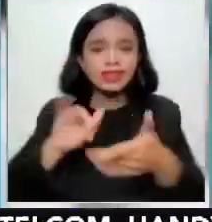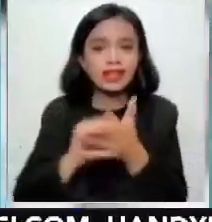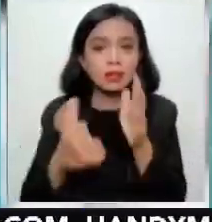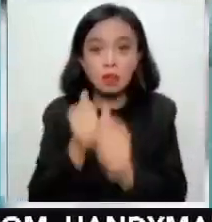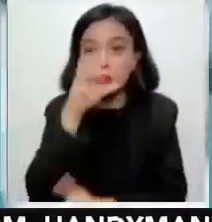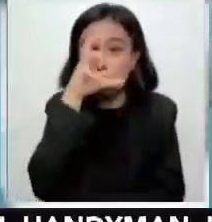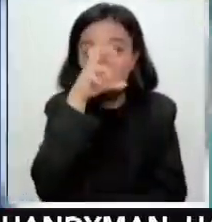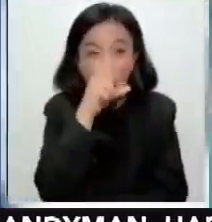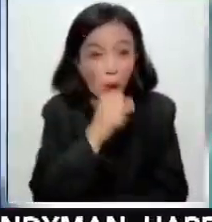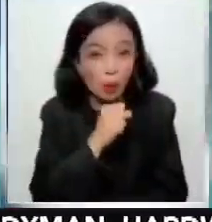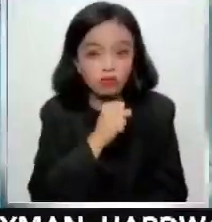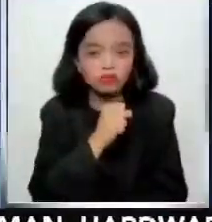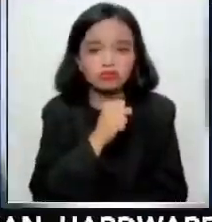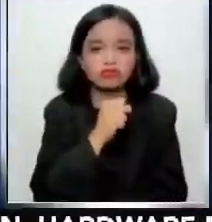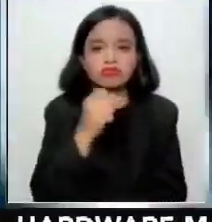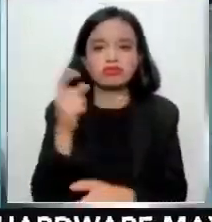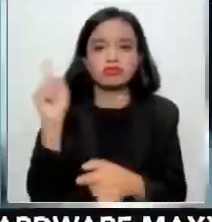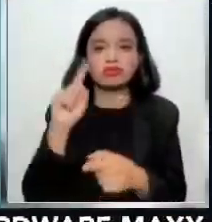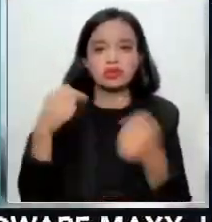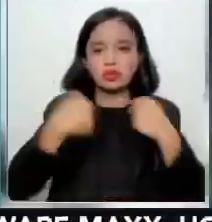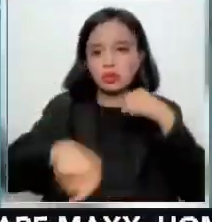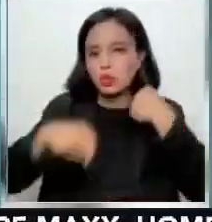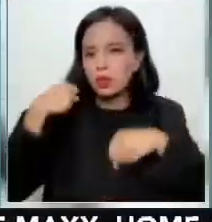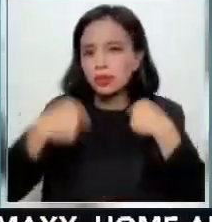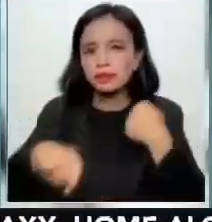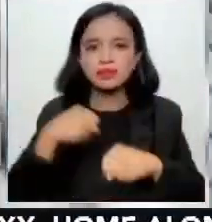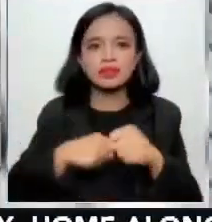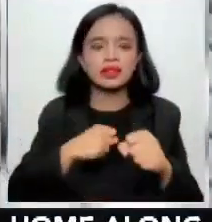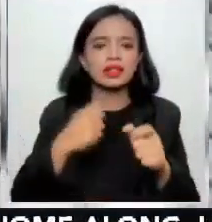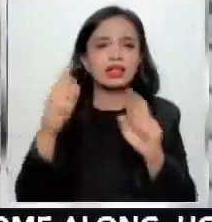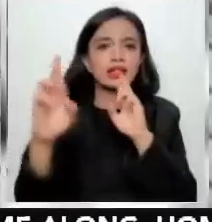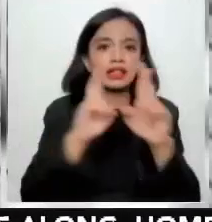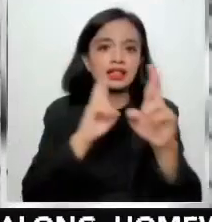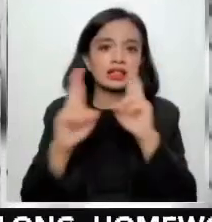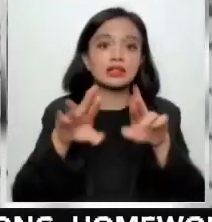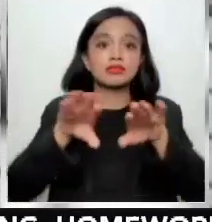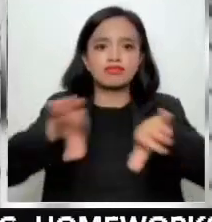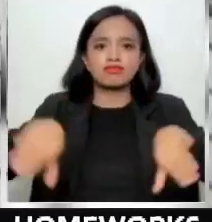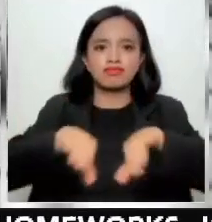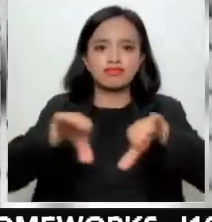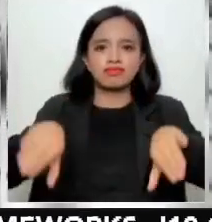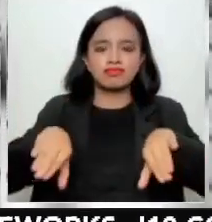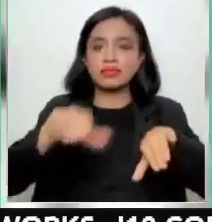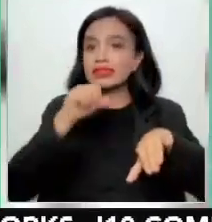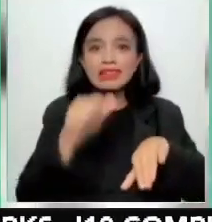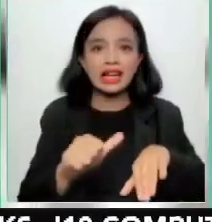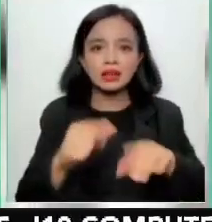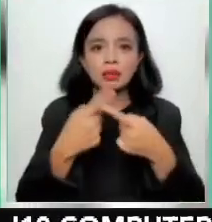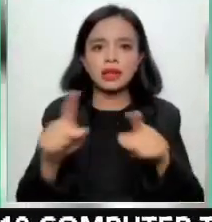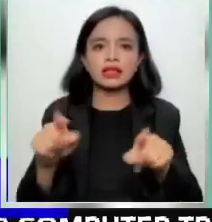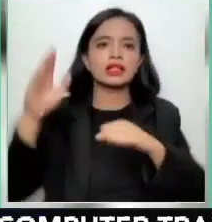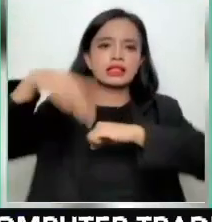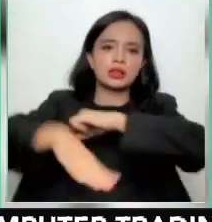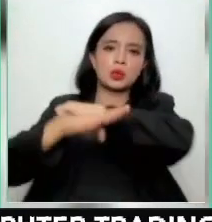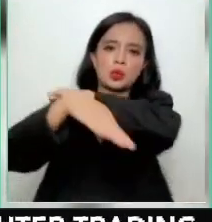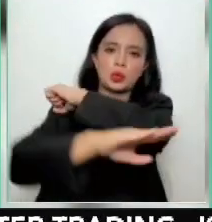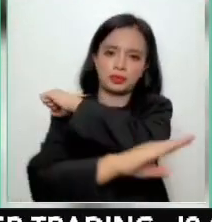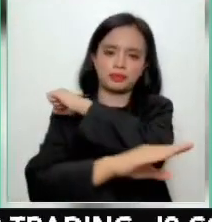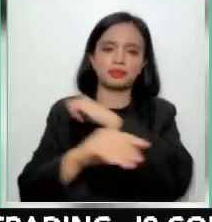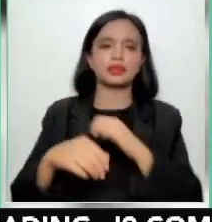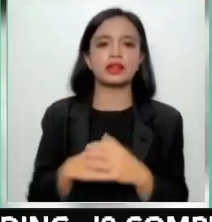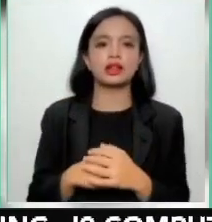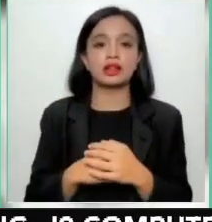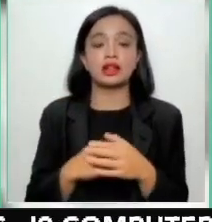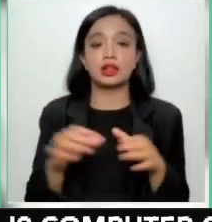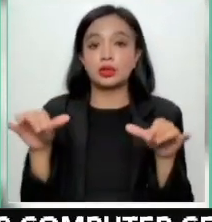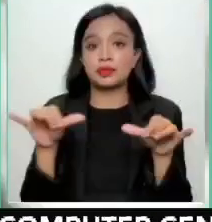mga pinakaunang swimming matches o swimming races ay hindi ginanap sa swimming pool, kundi sa open water o sa dagat. Ang Olympic-sized swimming pool o long course